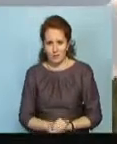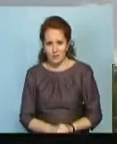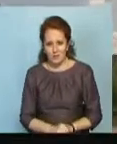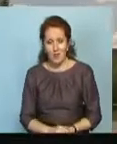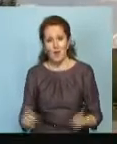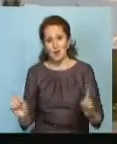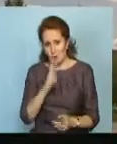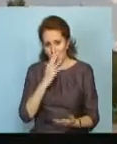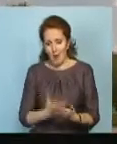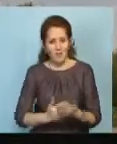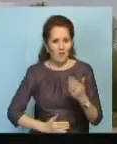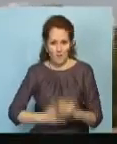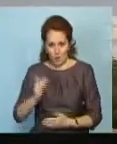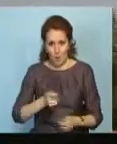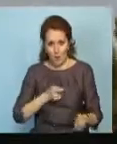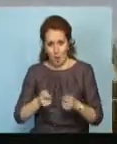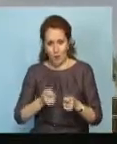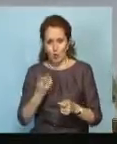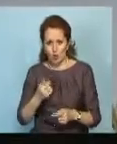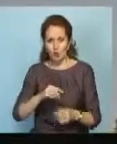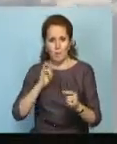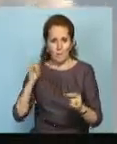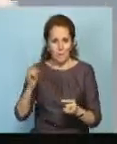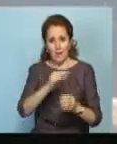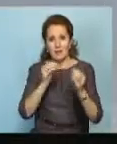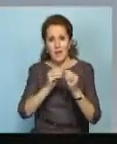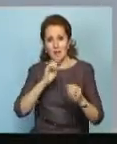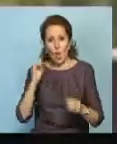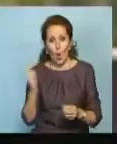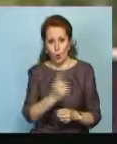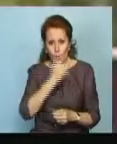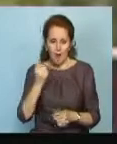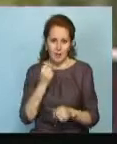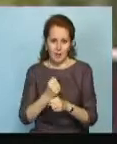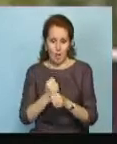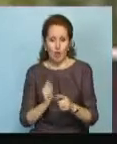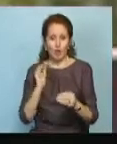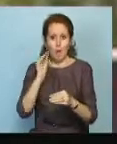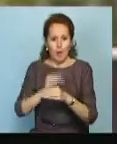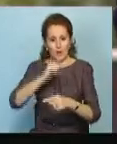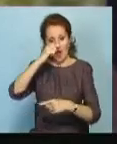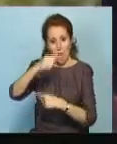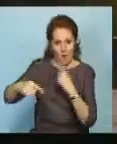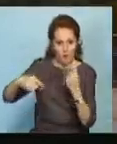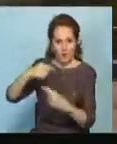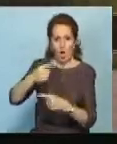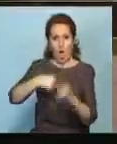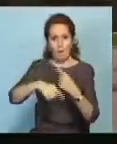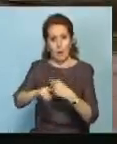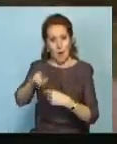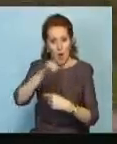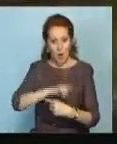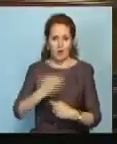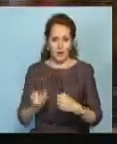Чтобы показать высший пилотаж, нужно пролететь 10 кругов вокруг кордодрома и сделать дополнительный финт, петлю, обратный полет или сбросить